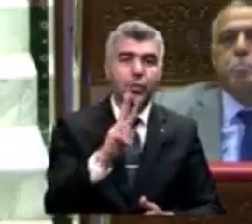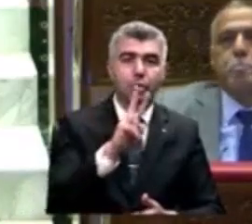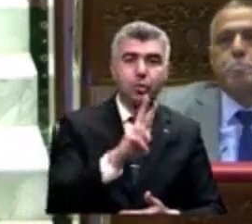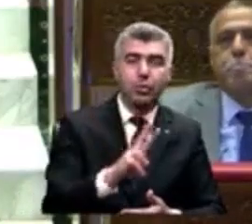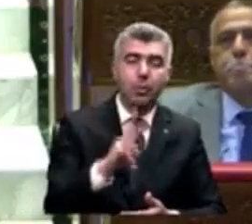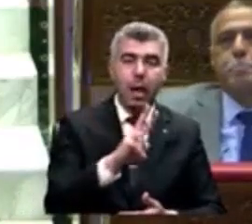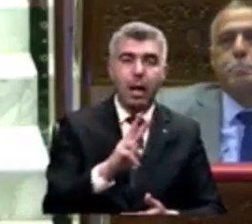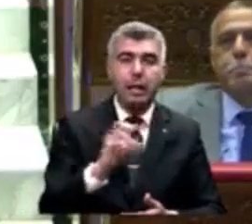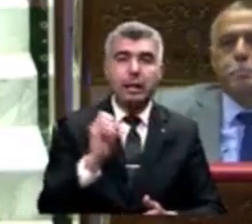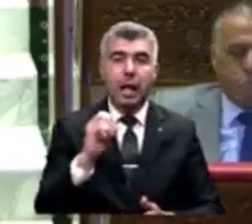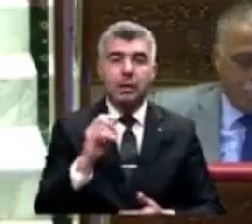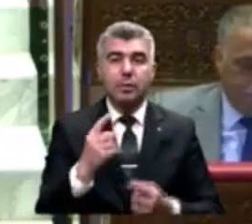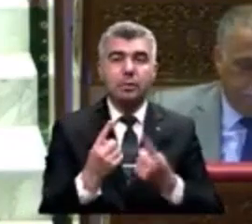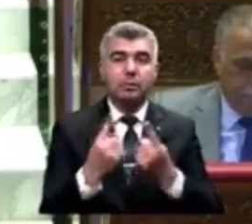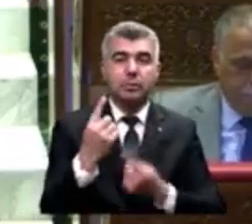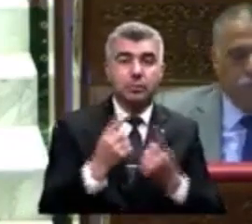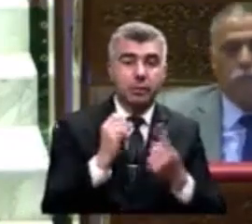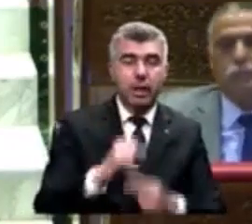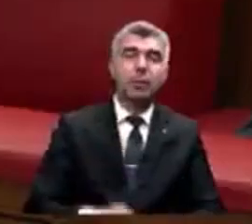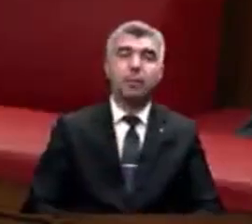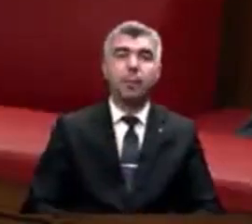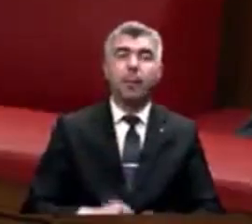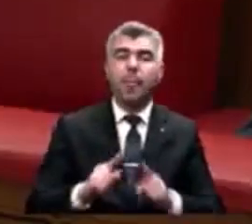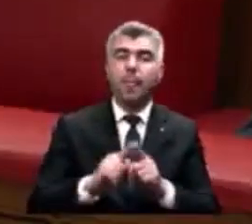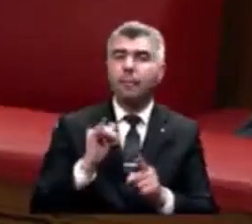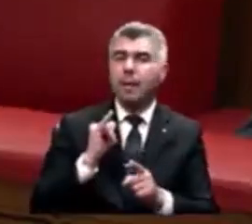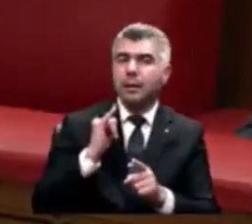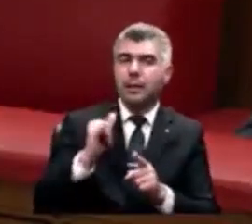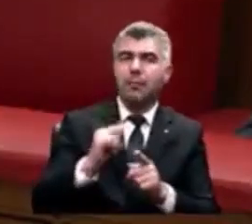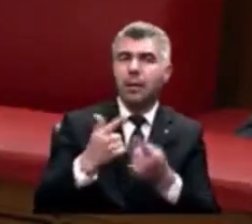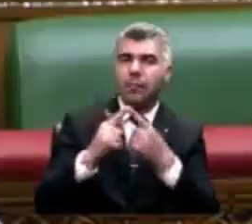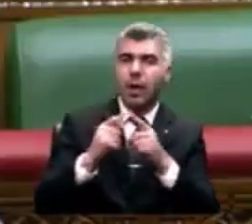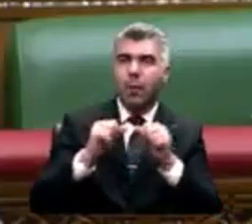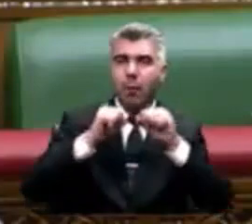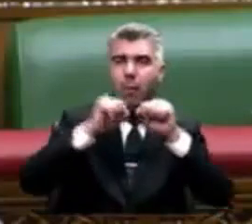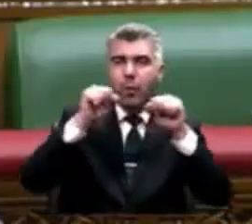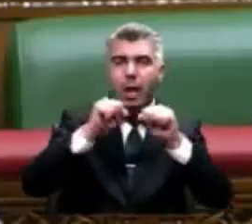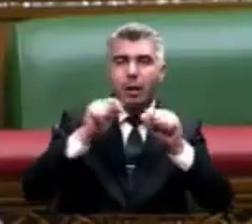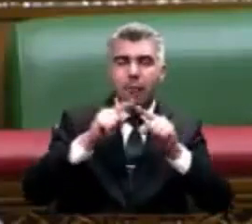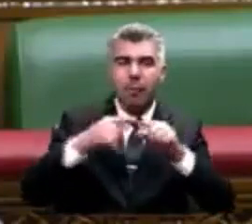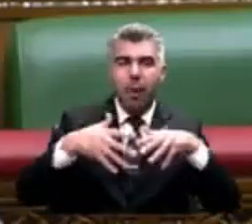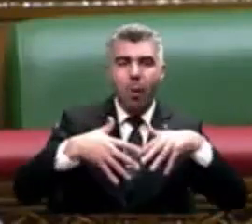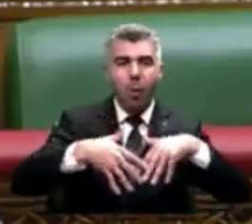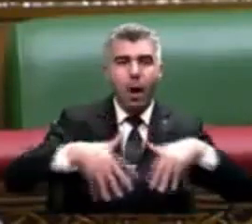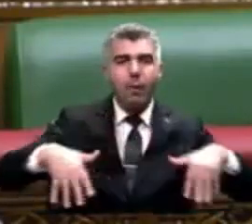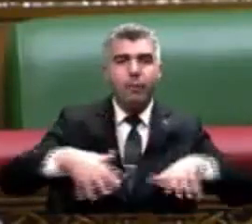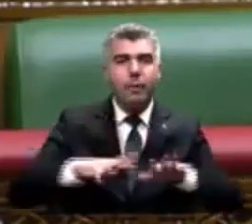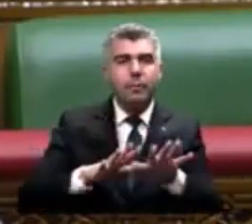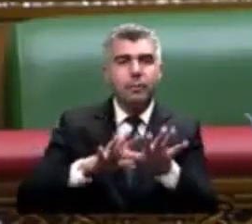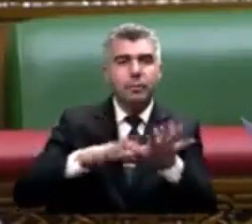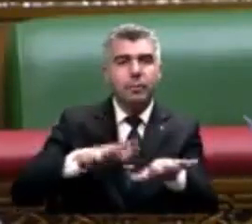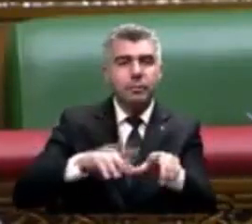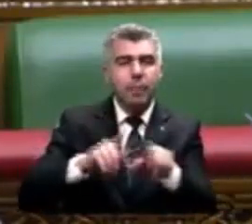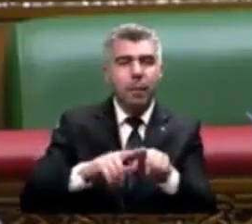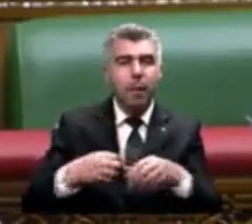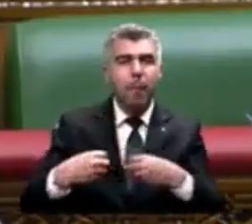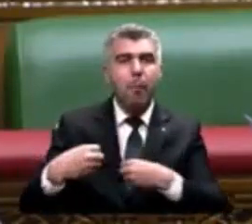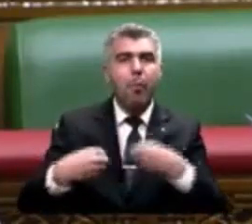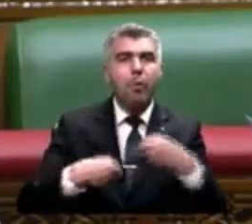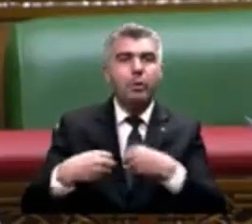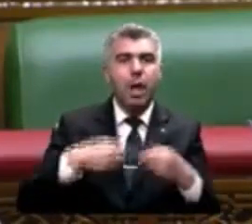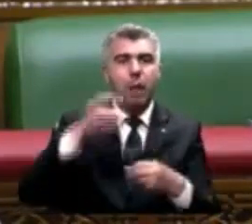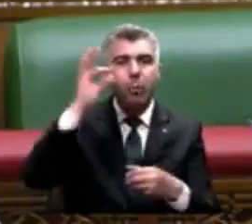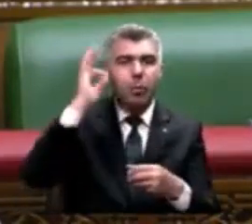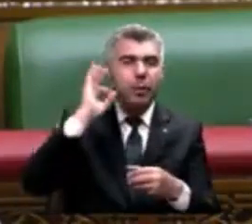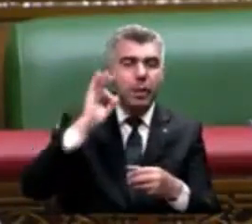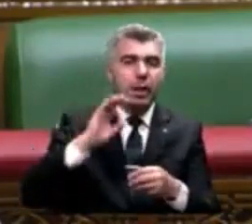أزيد من 17 تنسيقية مصحوبا باعتصامات ووقفات احتجاجية بالمؤسسات التعليمية والمديريات الإقليمية، كما أن